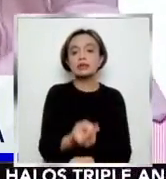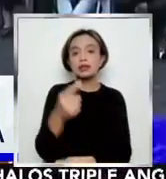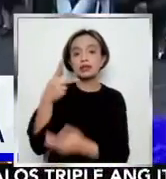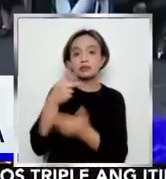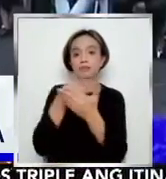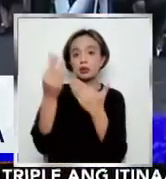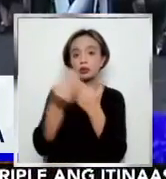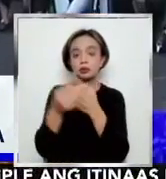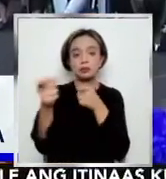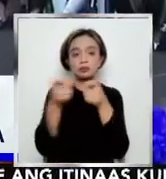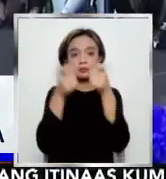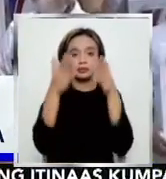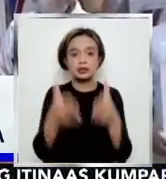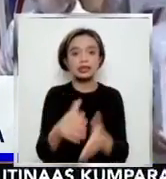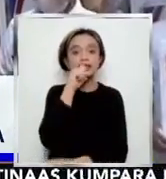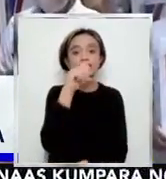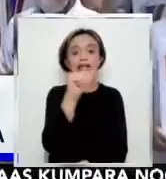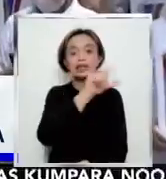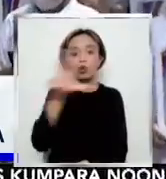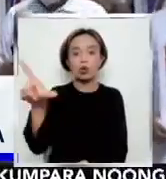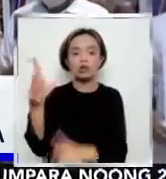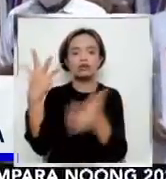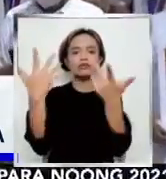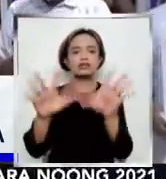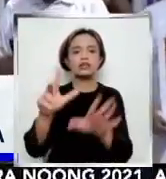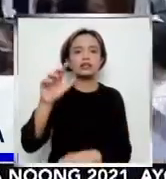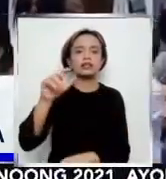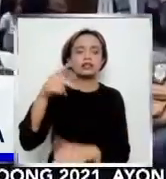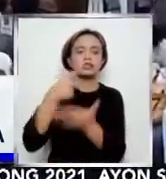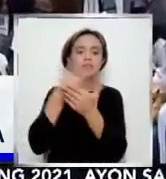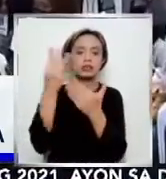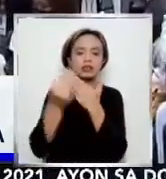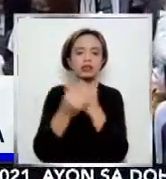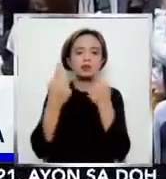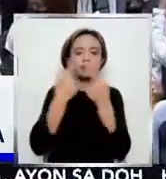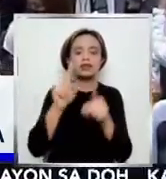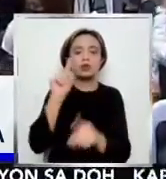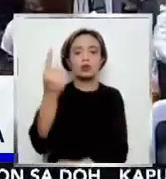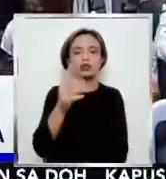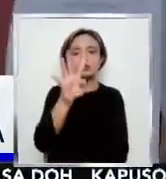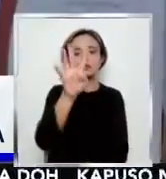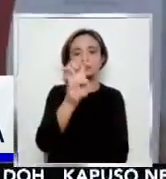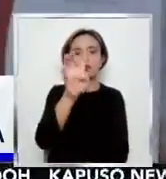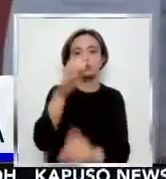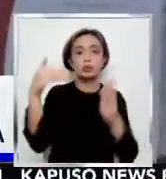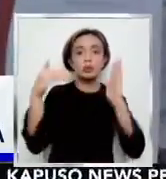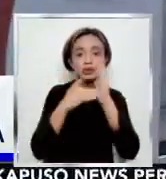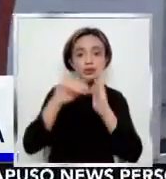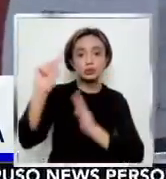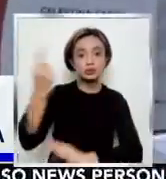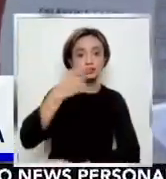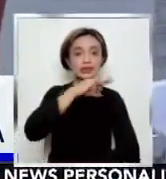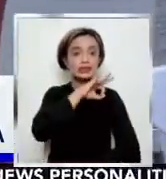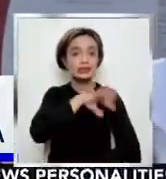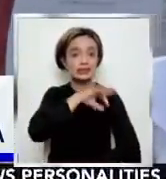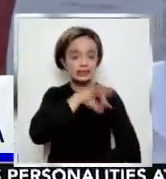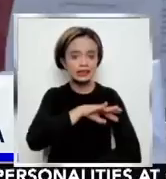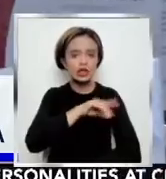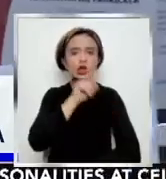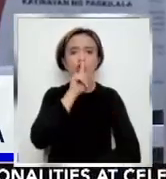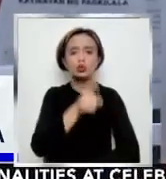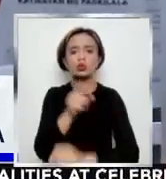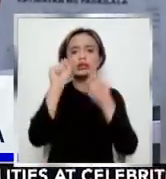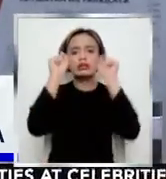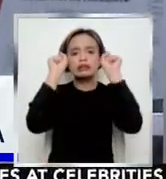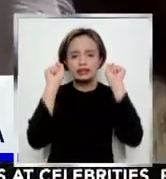hindi raw lahat sila gagraduate sa programa kundi ang tinatayang nasa 400,000 lang na mga benepisyaryong tiyak nang may kakayahang tumayo